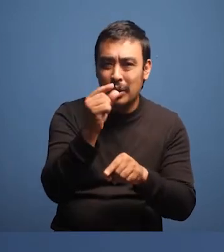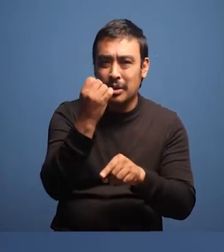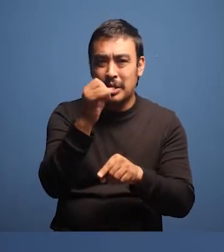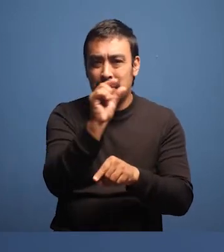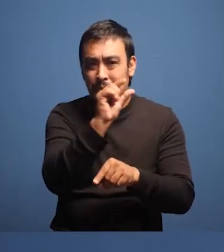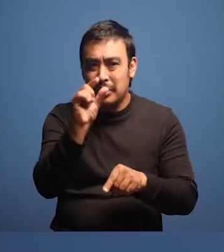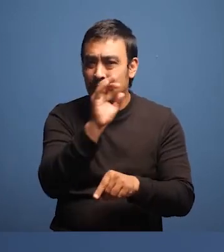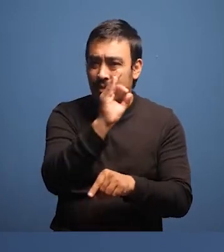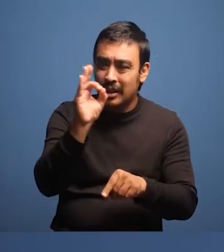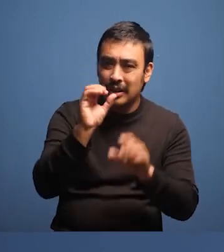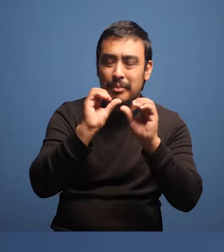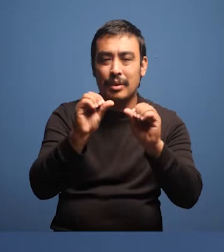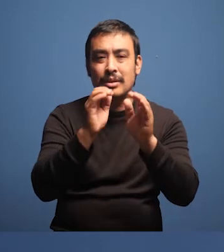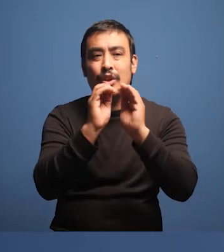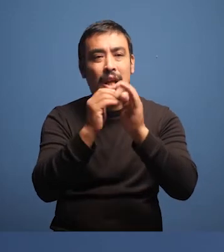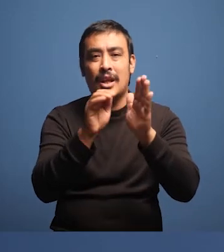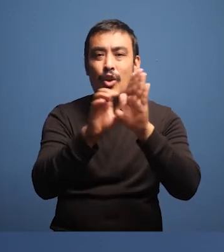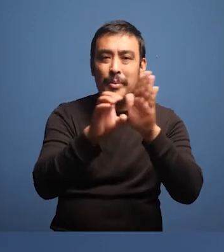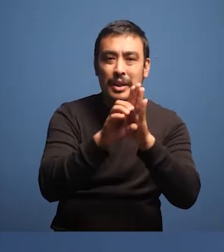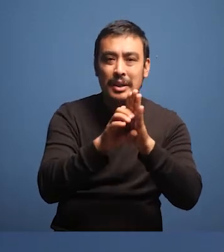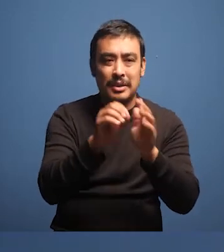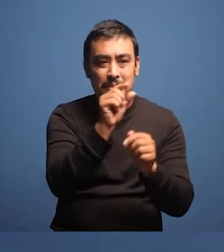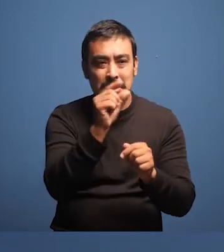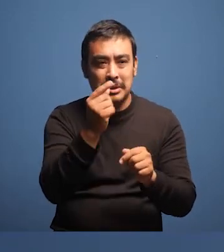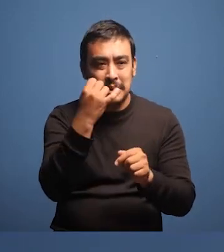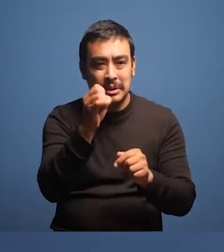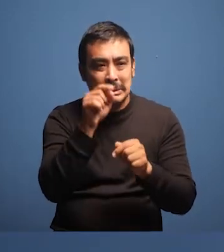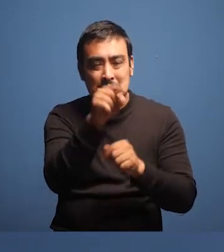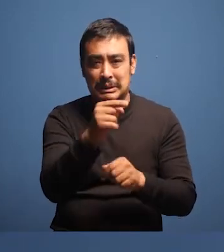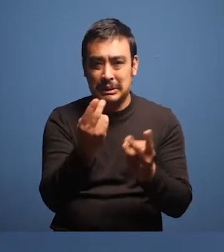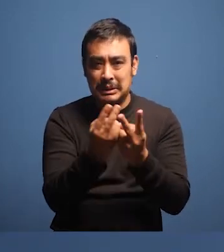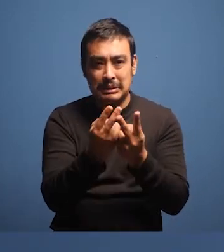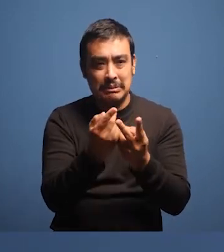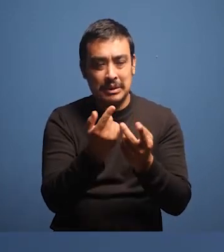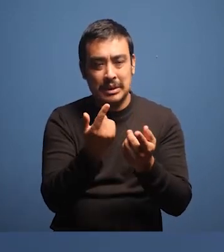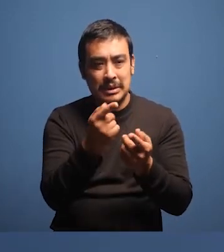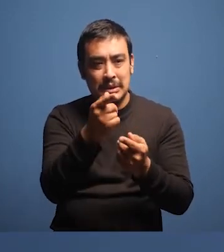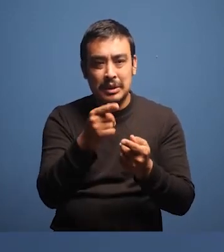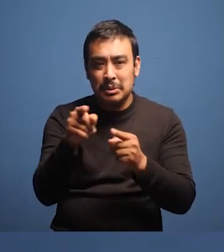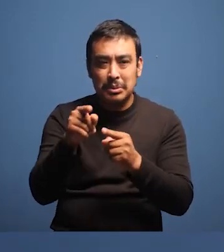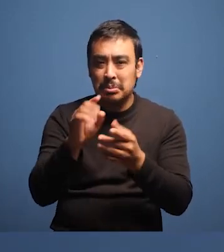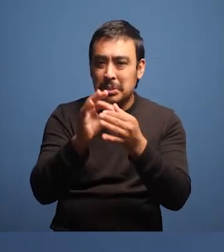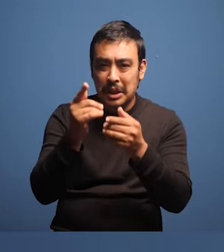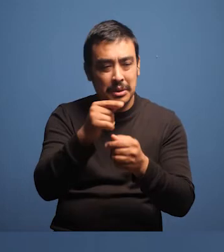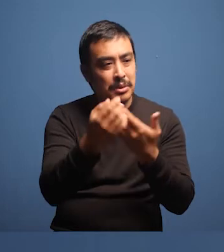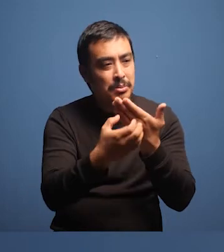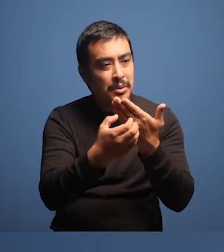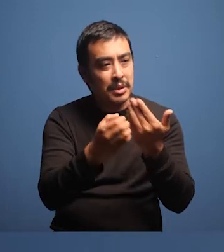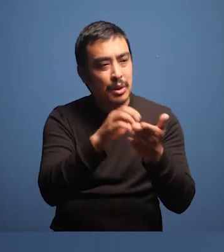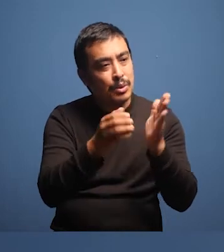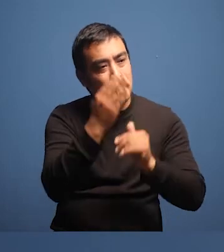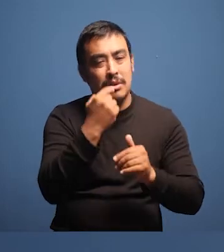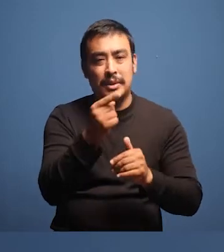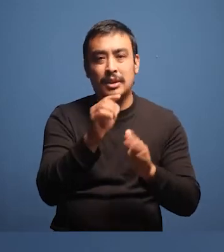गर्ने अनि डिफ्रेन्ट कुराले हुन्छ नि होच्याउने तिम्रो औकात यहाँनिर होइन किचनमै गएर बस्नुपर्छ तिमी यहाँ सुट गर्दैनौ भनेर त्यस्तो